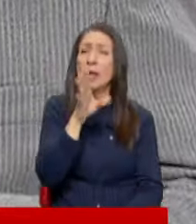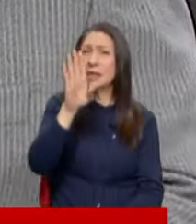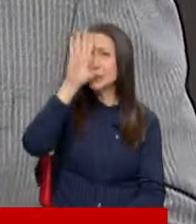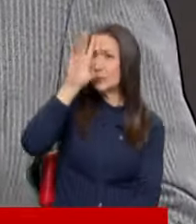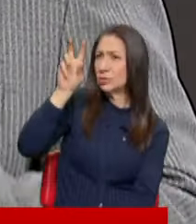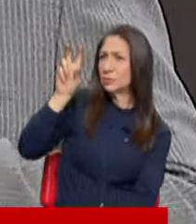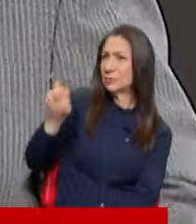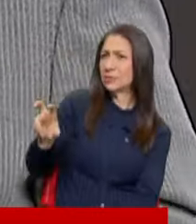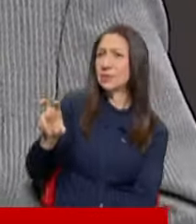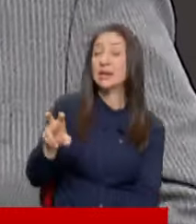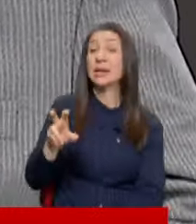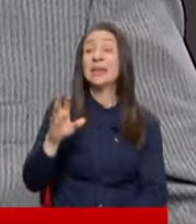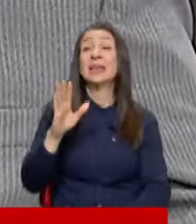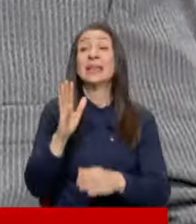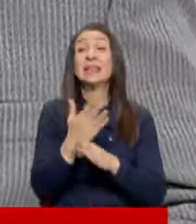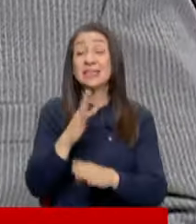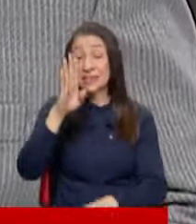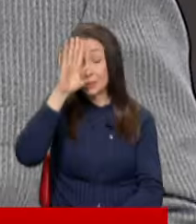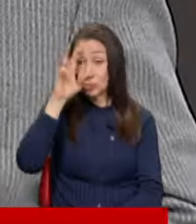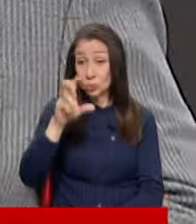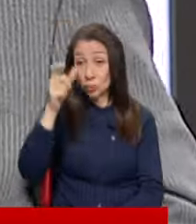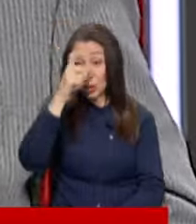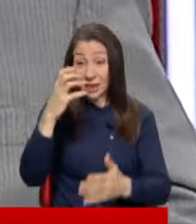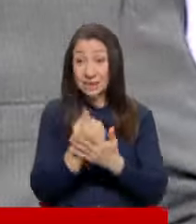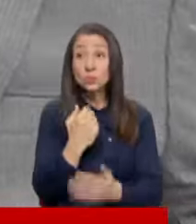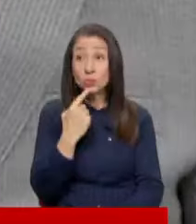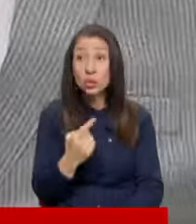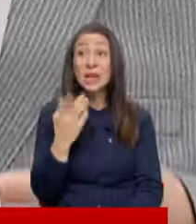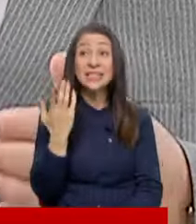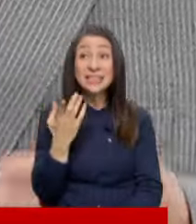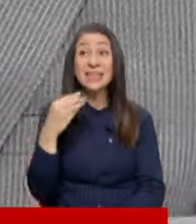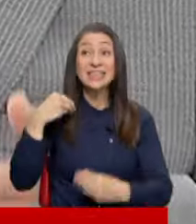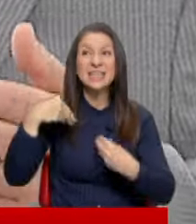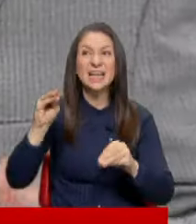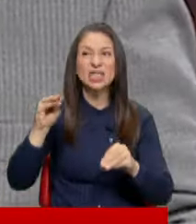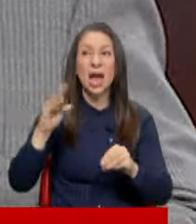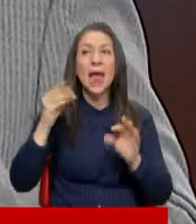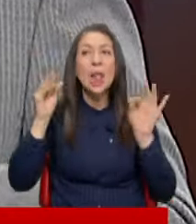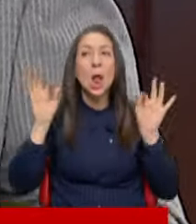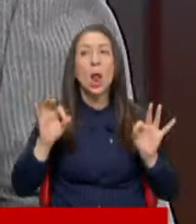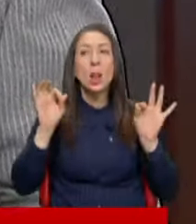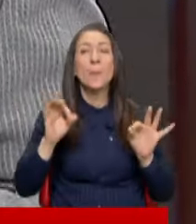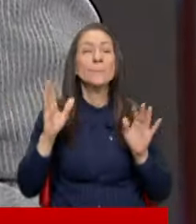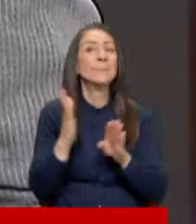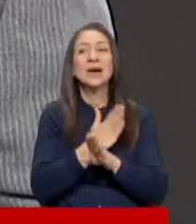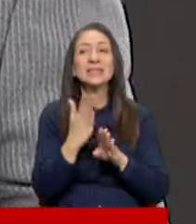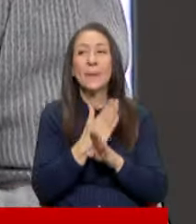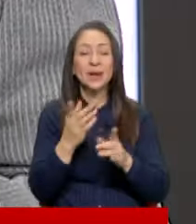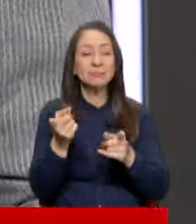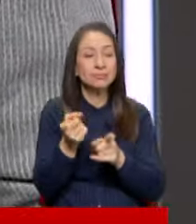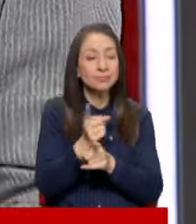kişi çık tabi İstanbul kazanan Türkiye'yi kazanır diyorsa İşte satacağı en önemli argümanlar